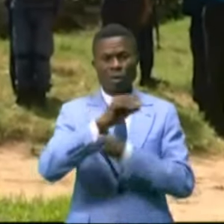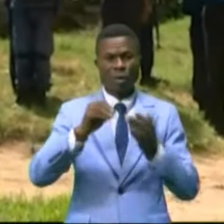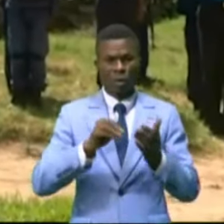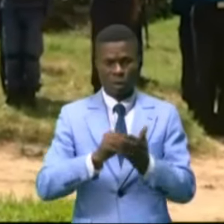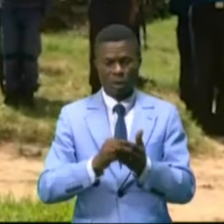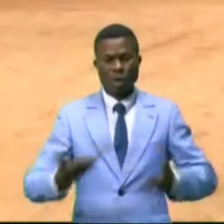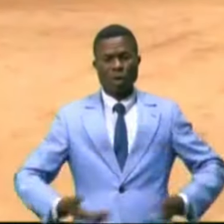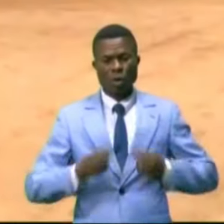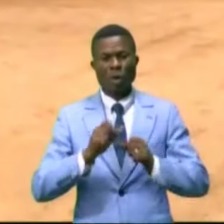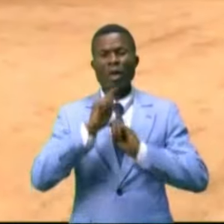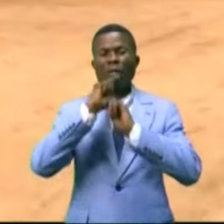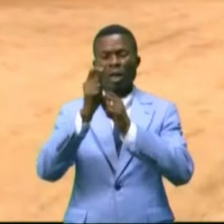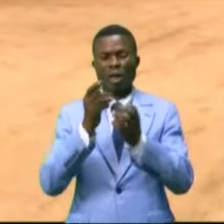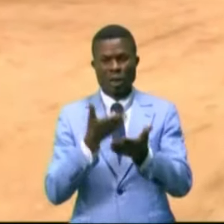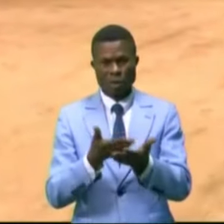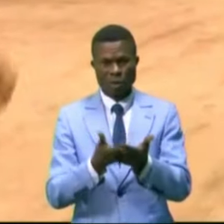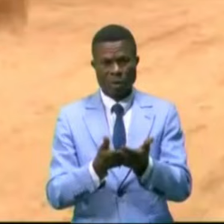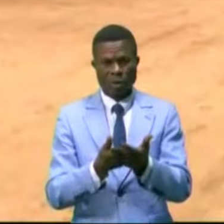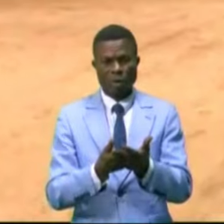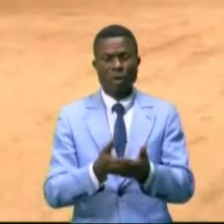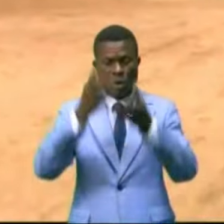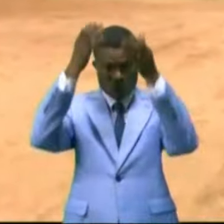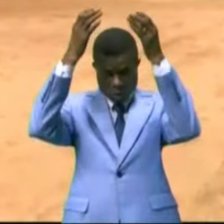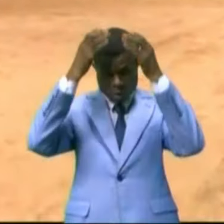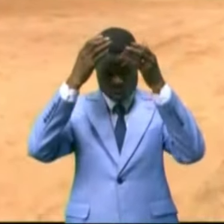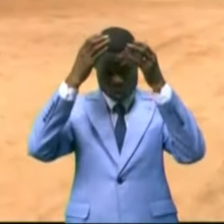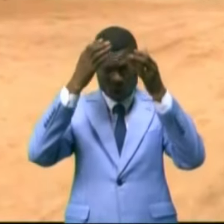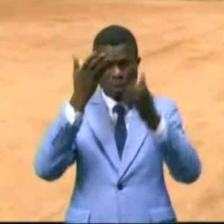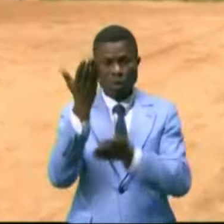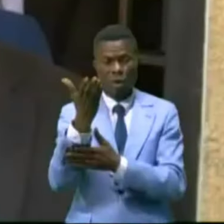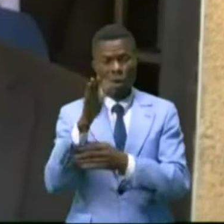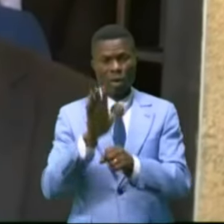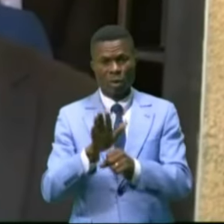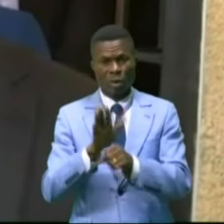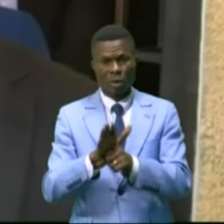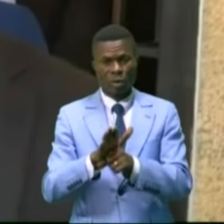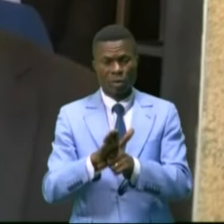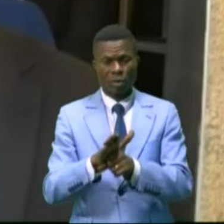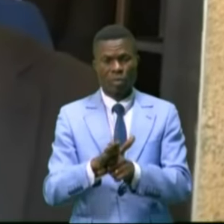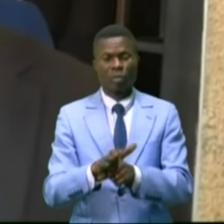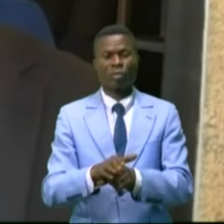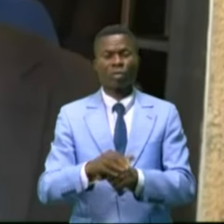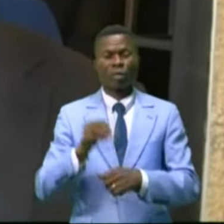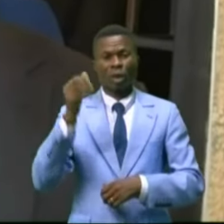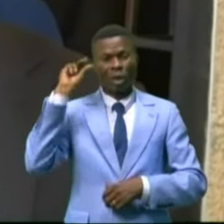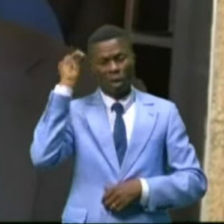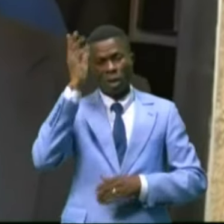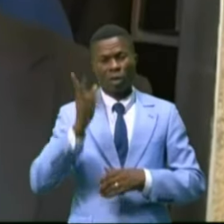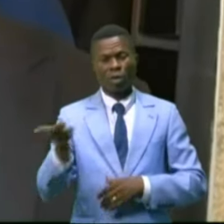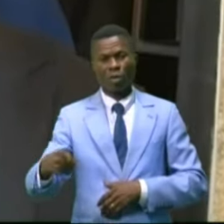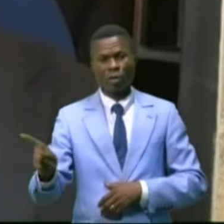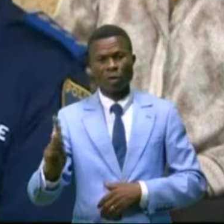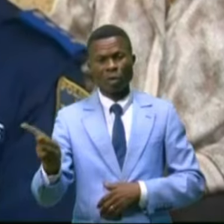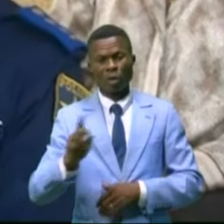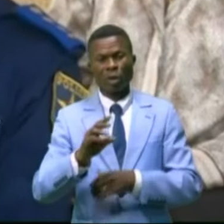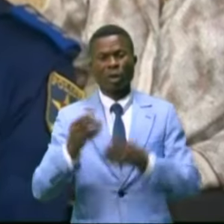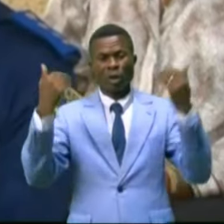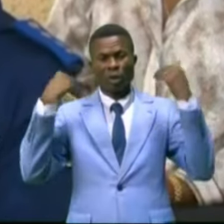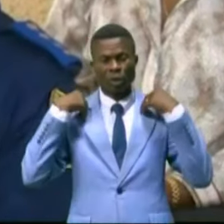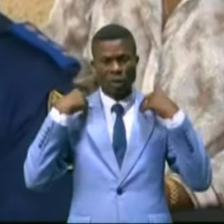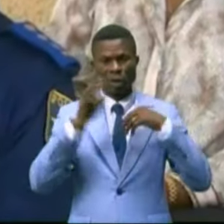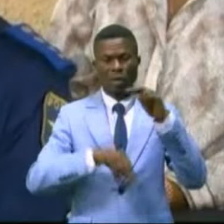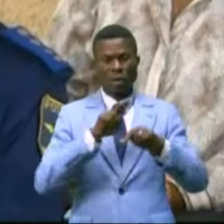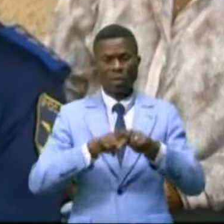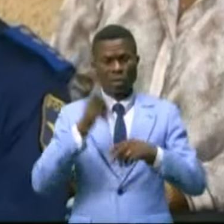ont salué le geste de ce jour un couronnement du plédoyer intensif mené par le numéro du cassaille Central auprès des instances policières